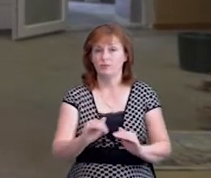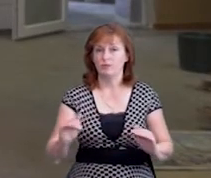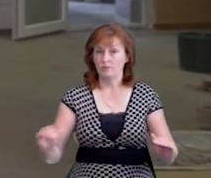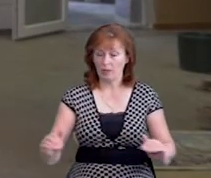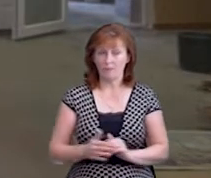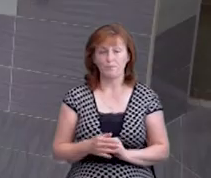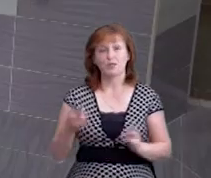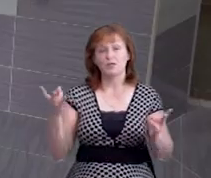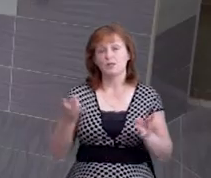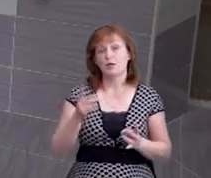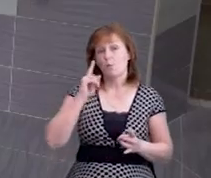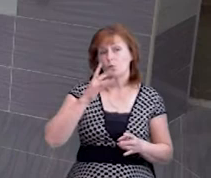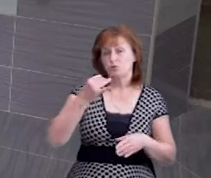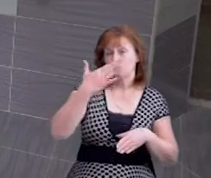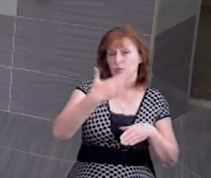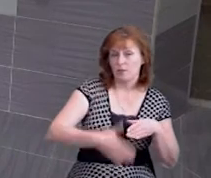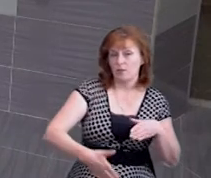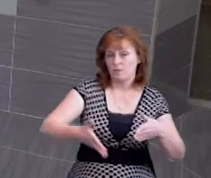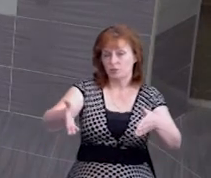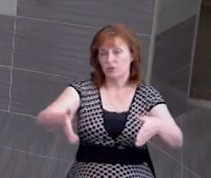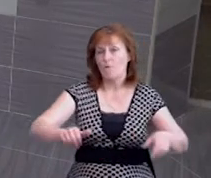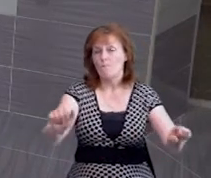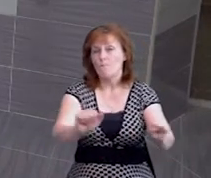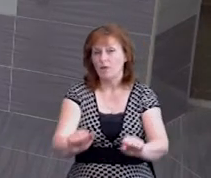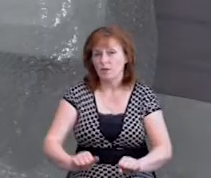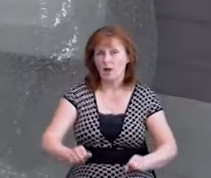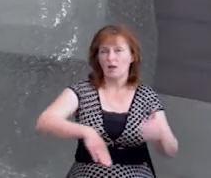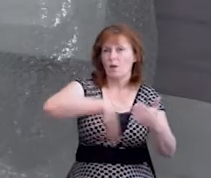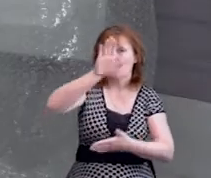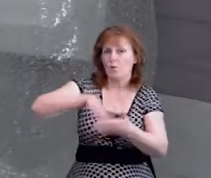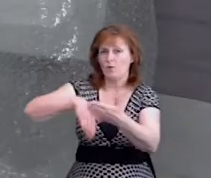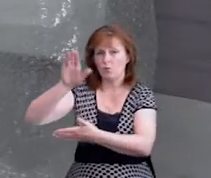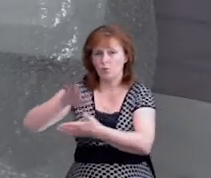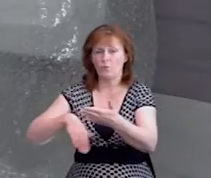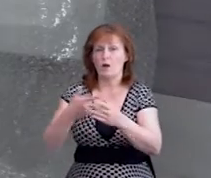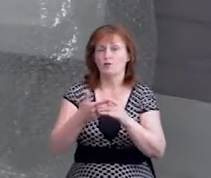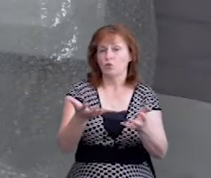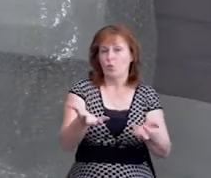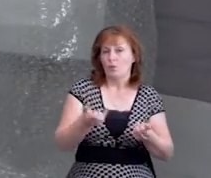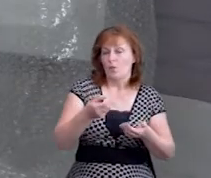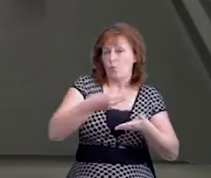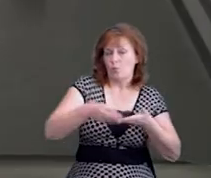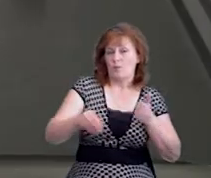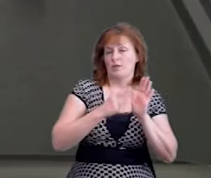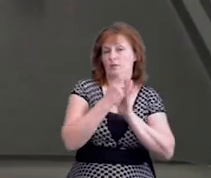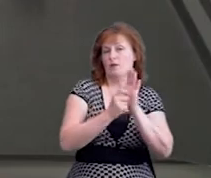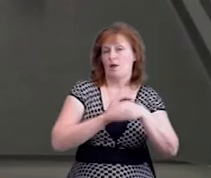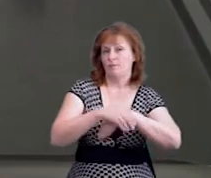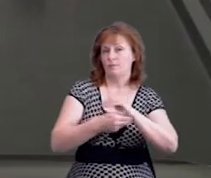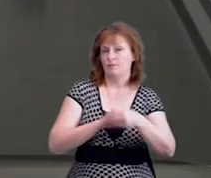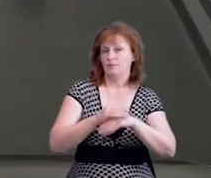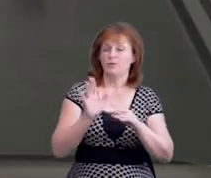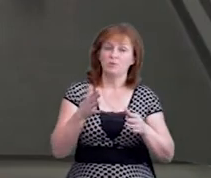ще завершити ремонт вбиральні, підфарбувати стіни та отримати антисептики на кожного учня, каже директорка, а ще